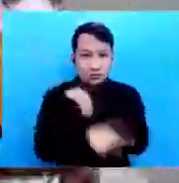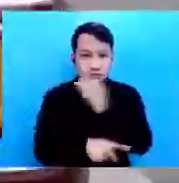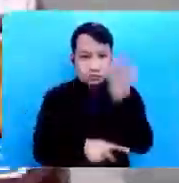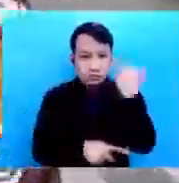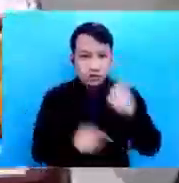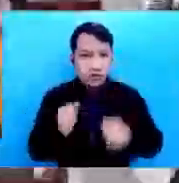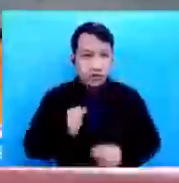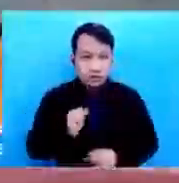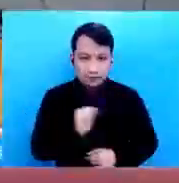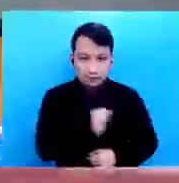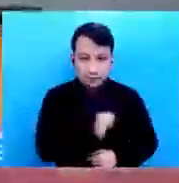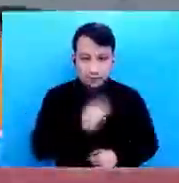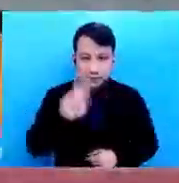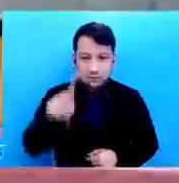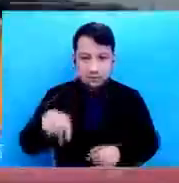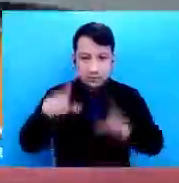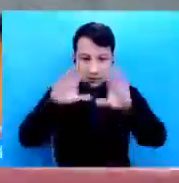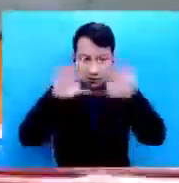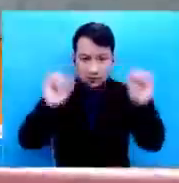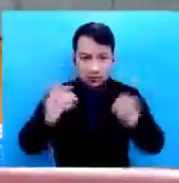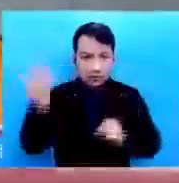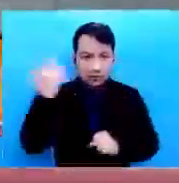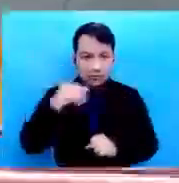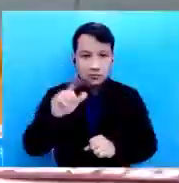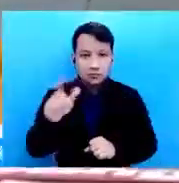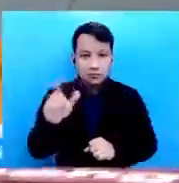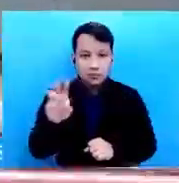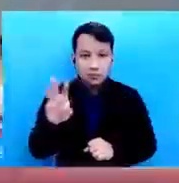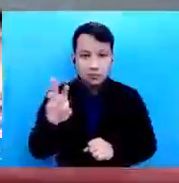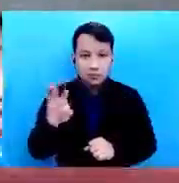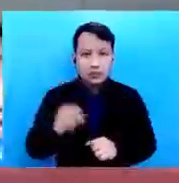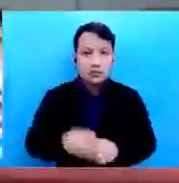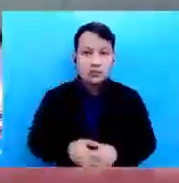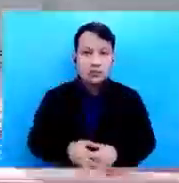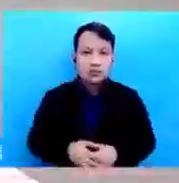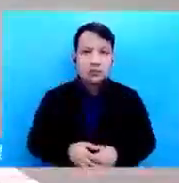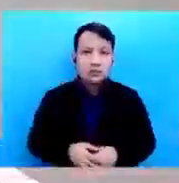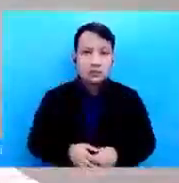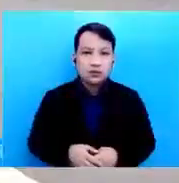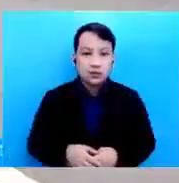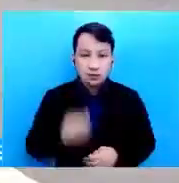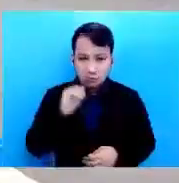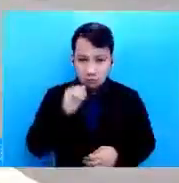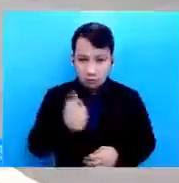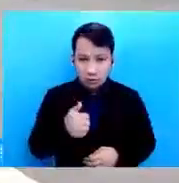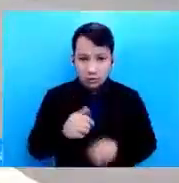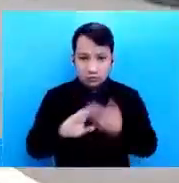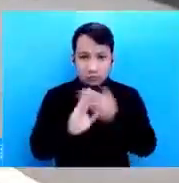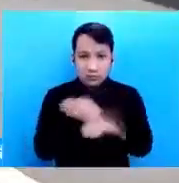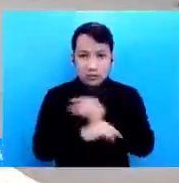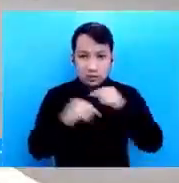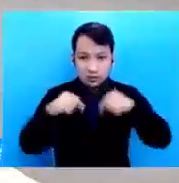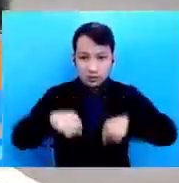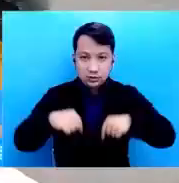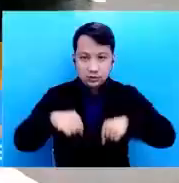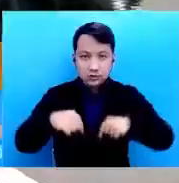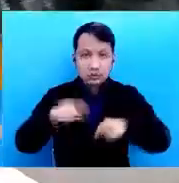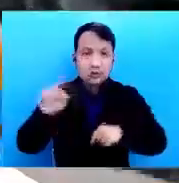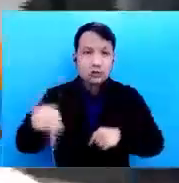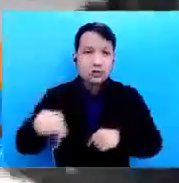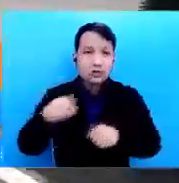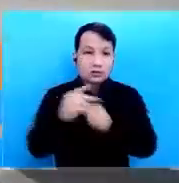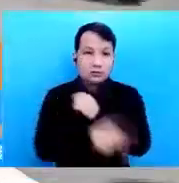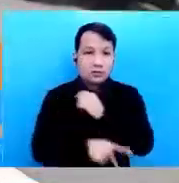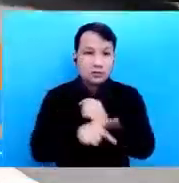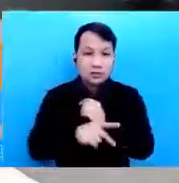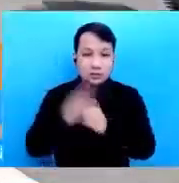sa pagka-vice-presidente noong 2016. Gretchen, bukas nakatakdang bumalik si Marcos Jr. dito sa probinsya ng